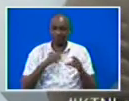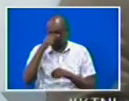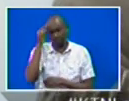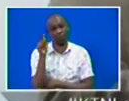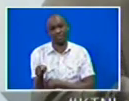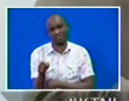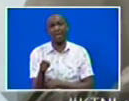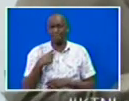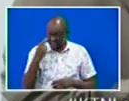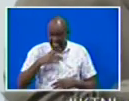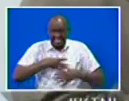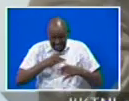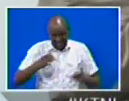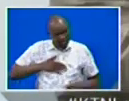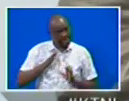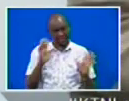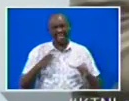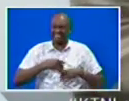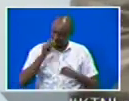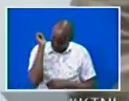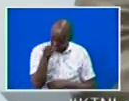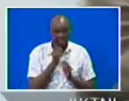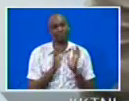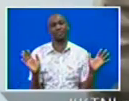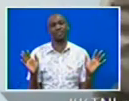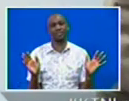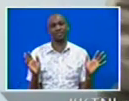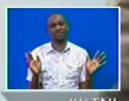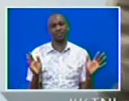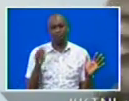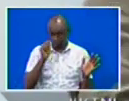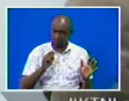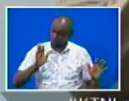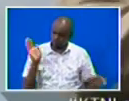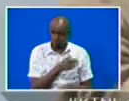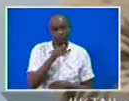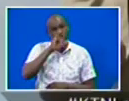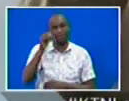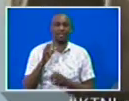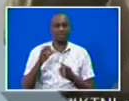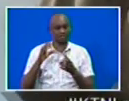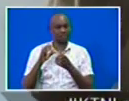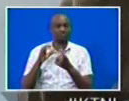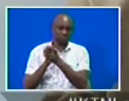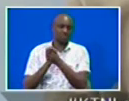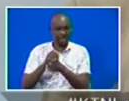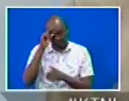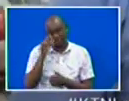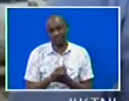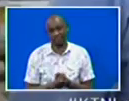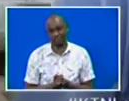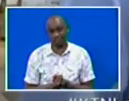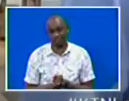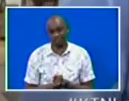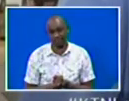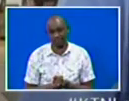Kenyans, not in my personal interest, but in the interest of Kenyans, tumoe hii serikali ya Jubilee. Tuchunge ni wasiibe kura.